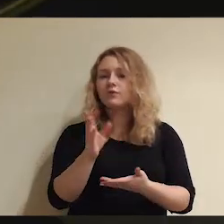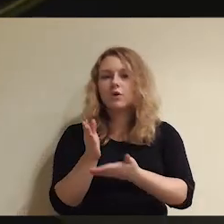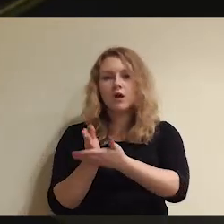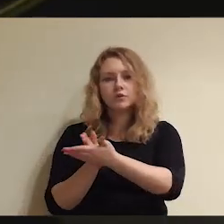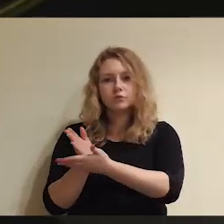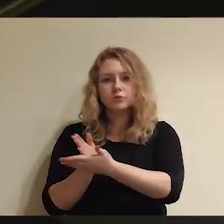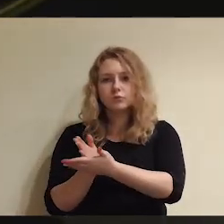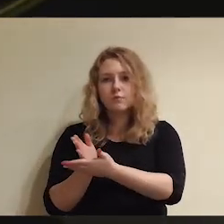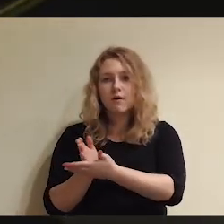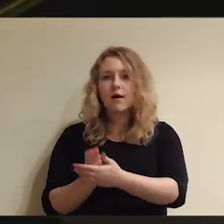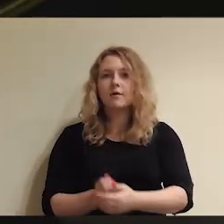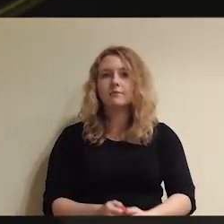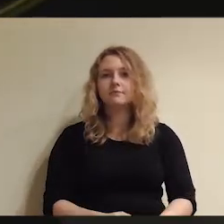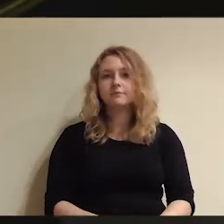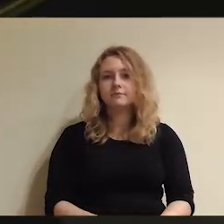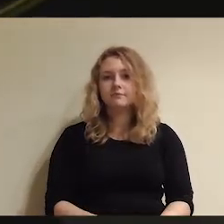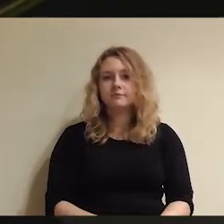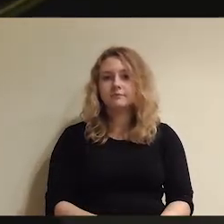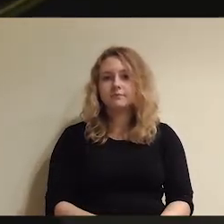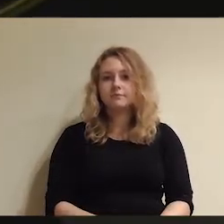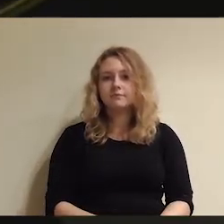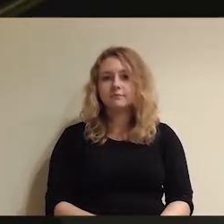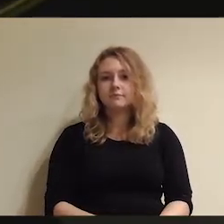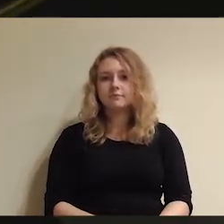Jak wtedy wygląda twoja służba?